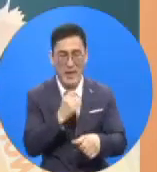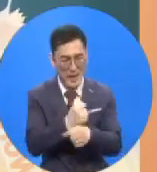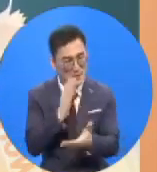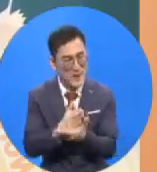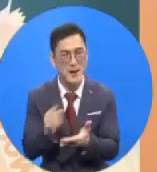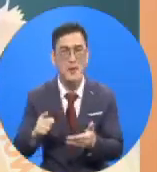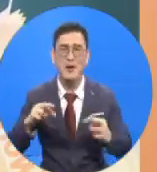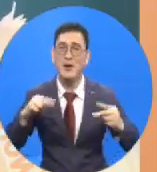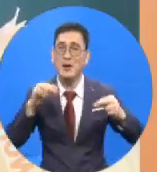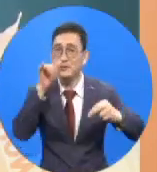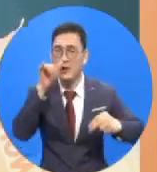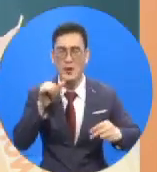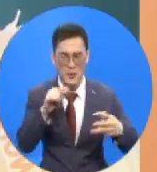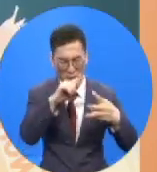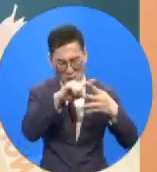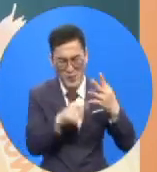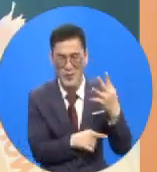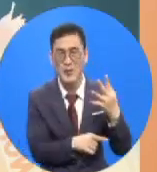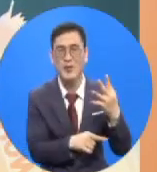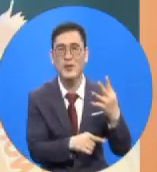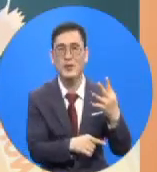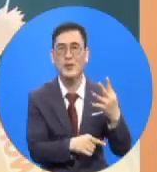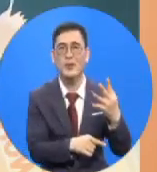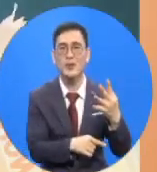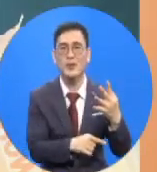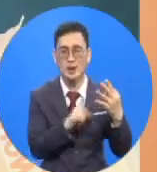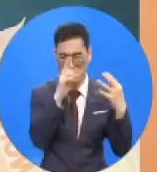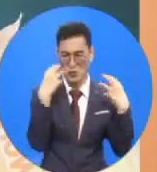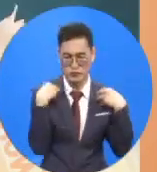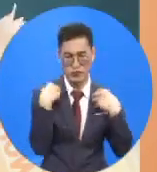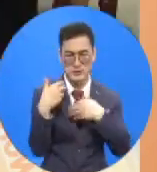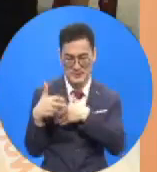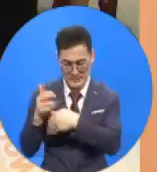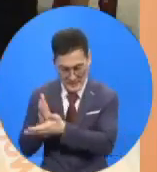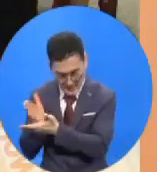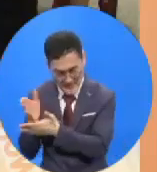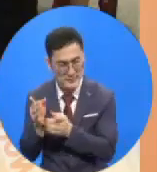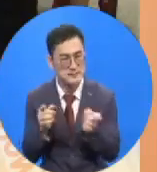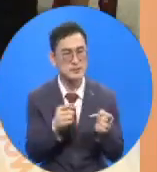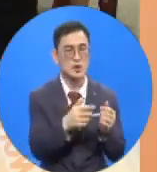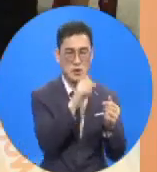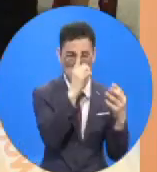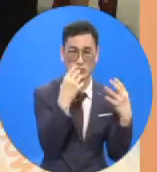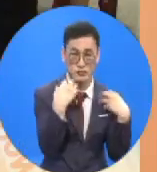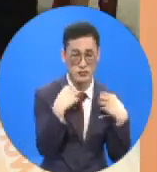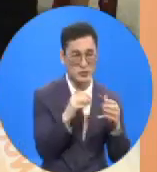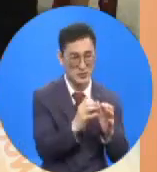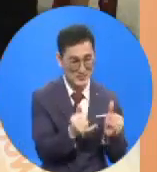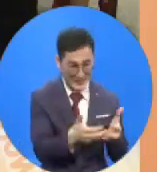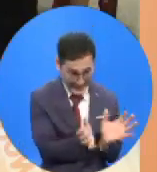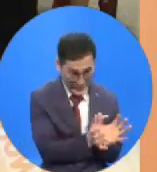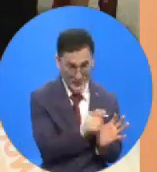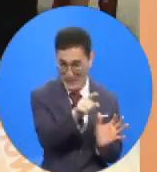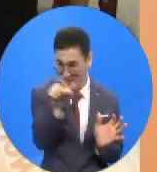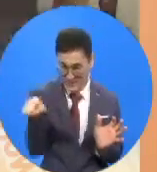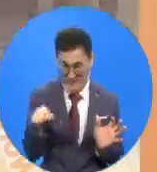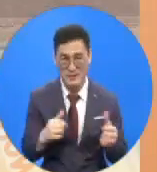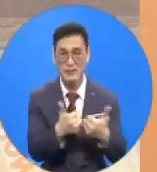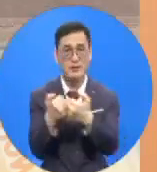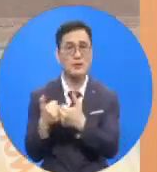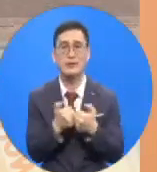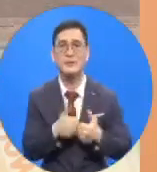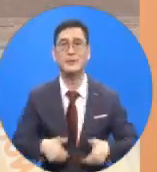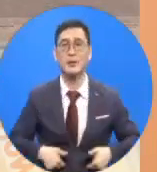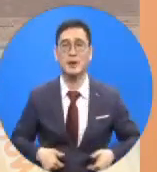이제 어 정부와 의료계 와 어떠니 시민단체 전문가들이 함께 아크로 시간 가지고 논 해야 되는데 지금 의 허베이